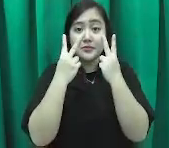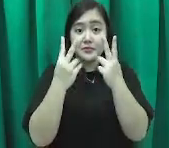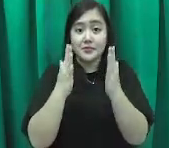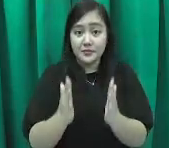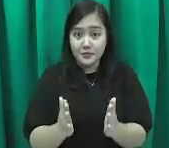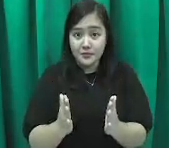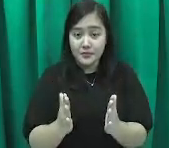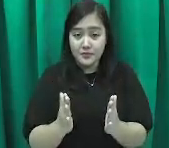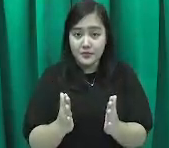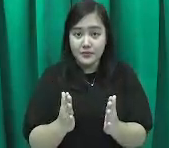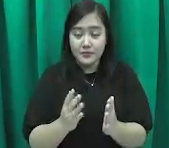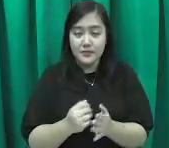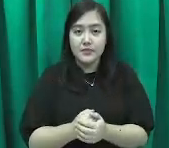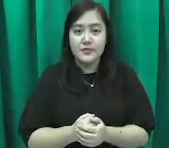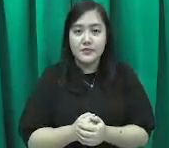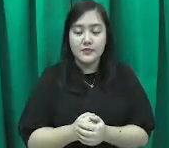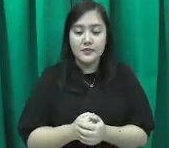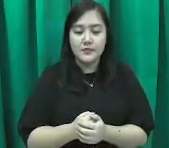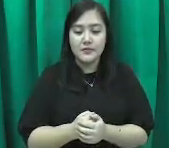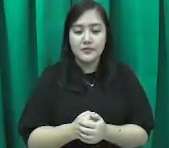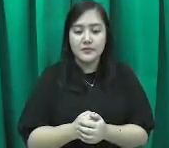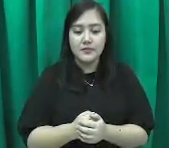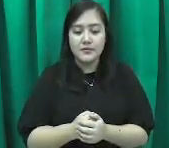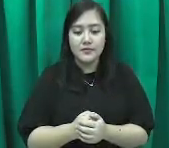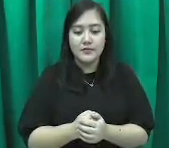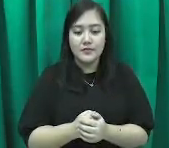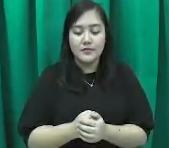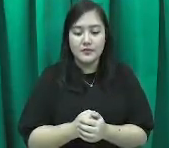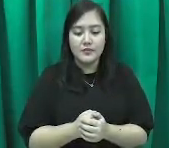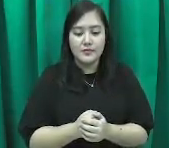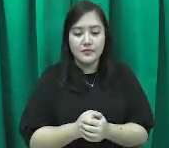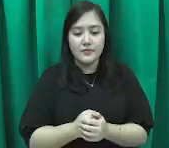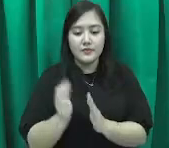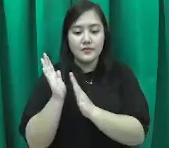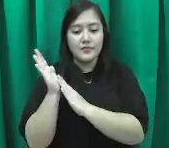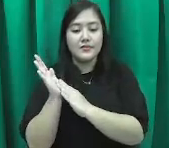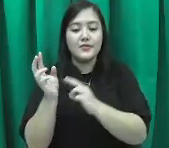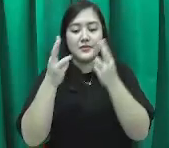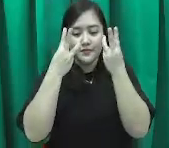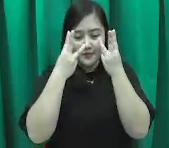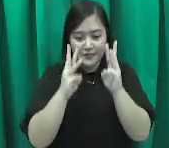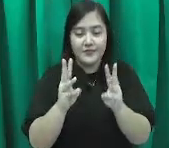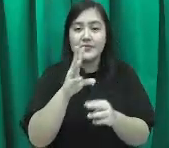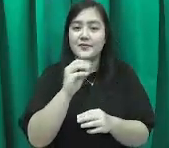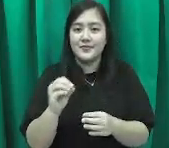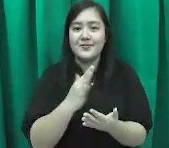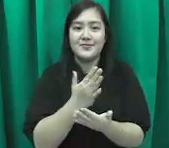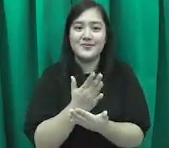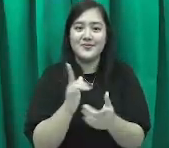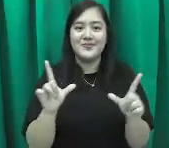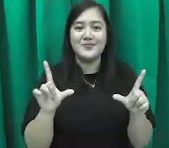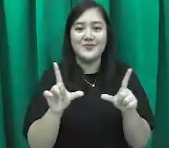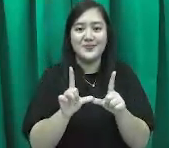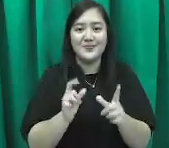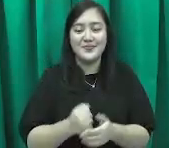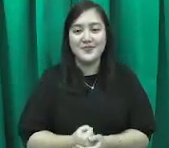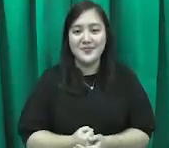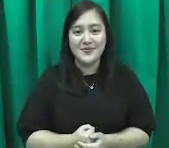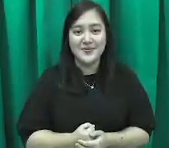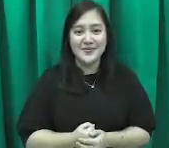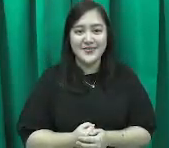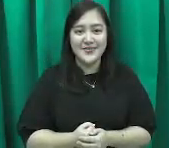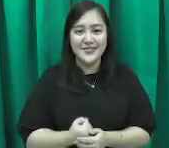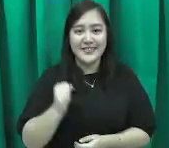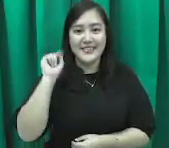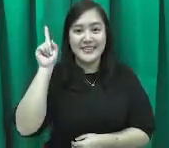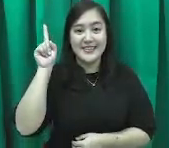all over the world. Ayan. Please watch and pass the link. Maraming salamat po. Sister Odette?